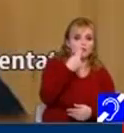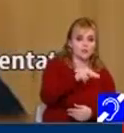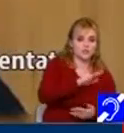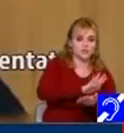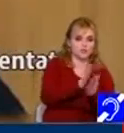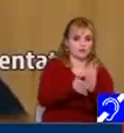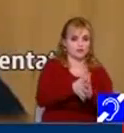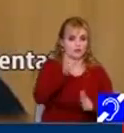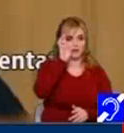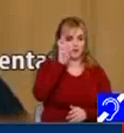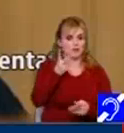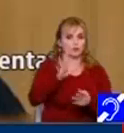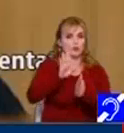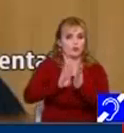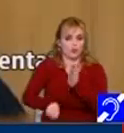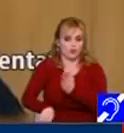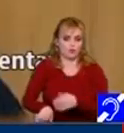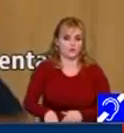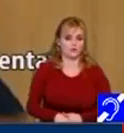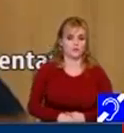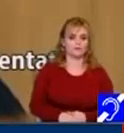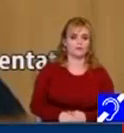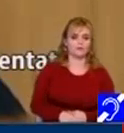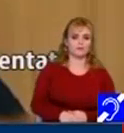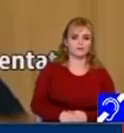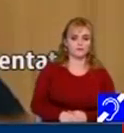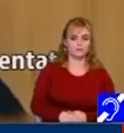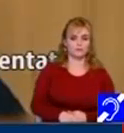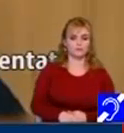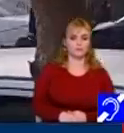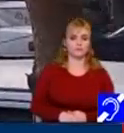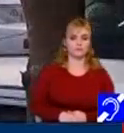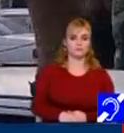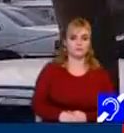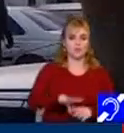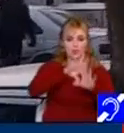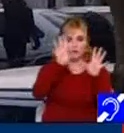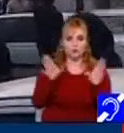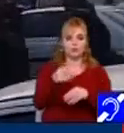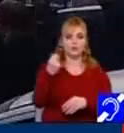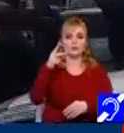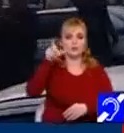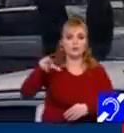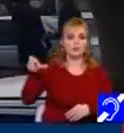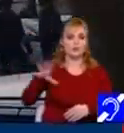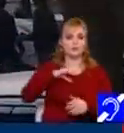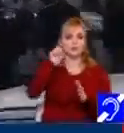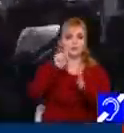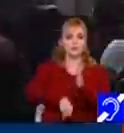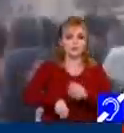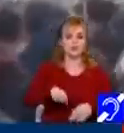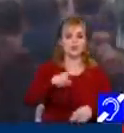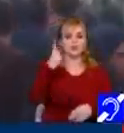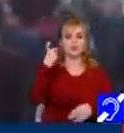منتهی بشه به بهتر شدن شرایط کشور. În total 12 persoane au fost ucise și